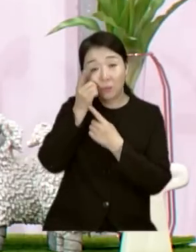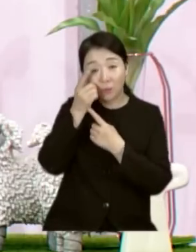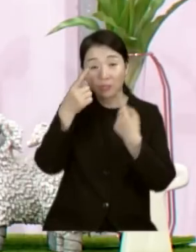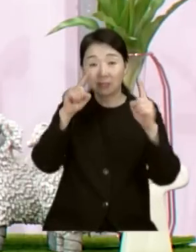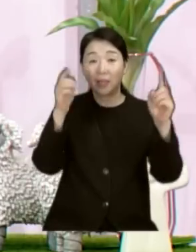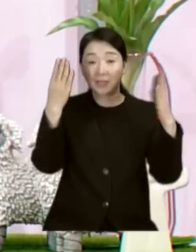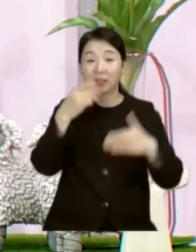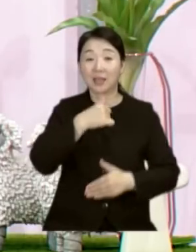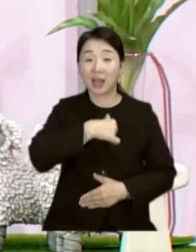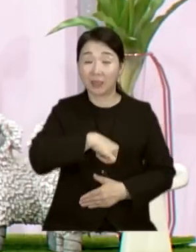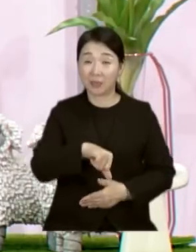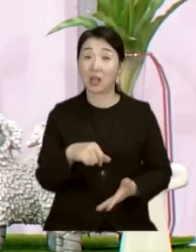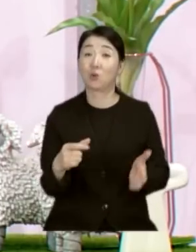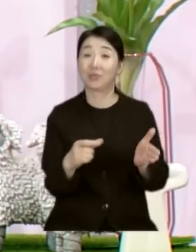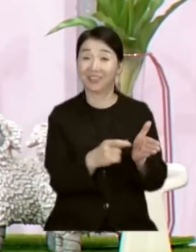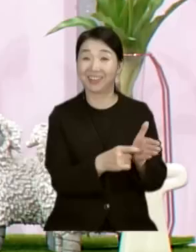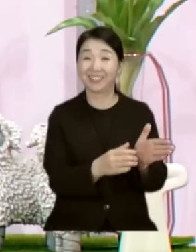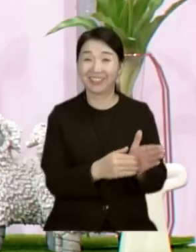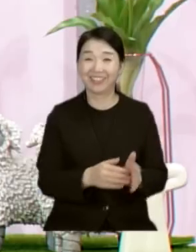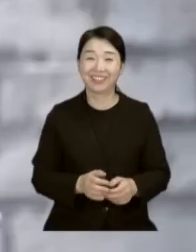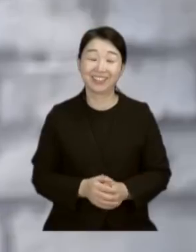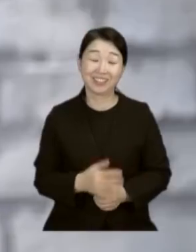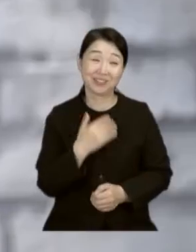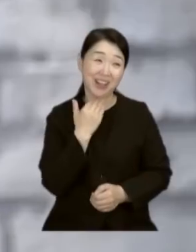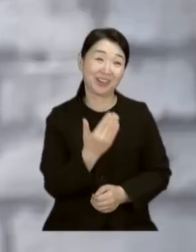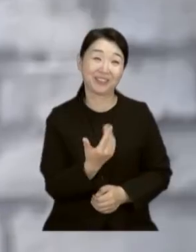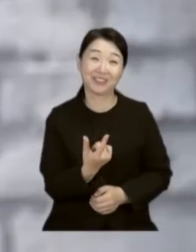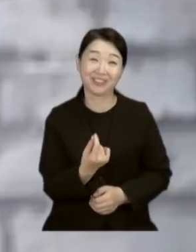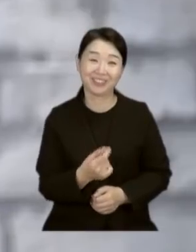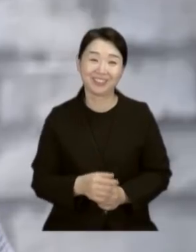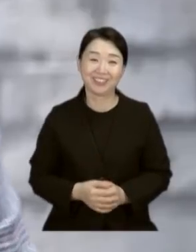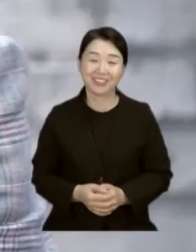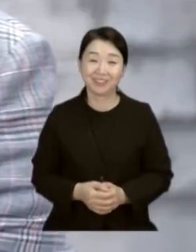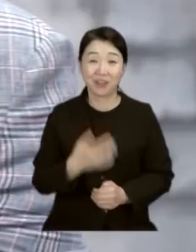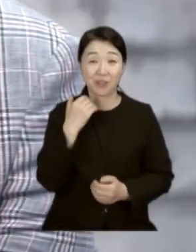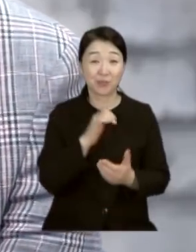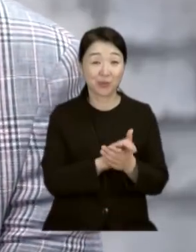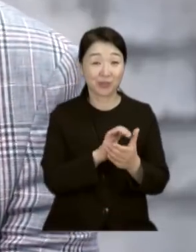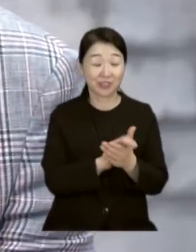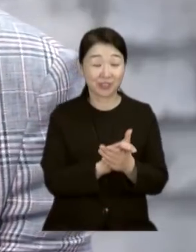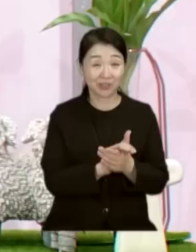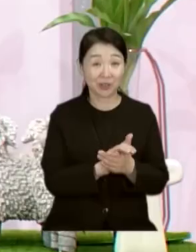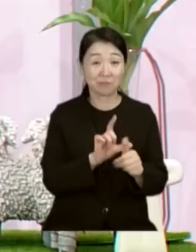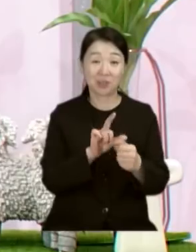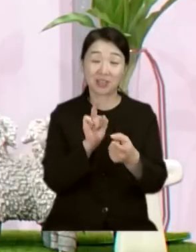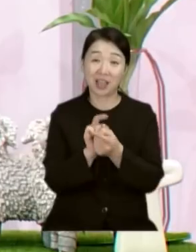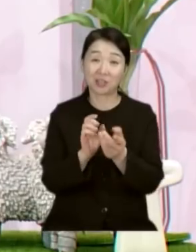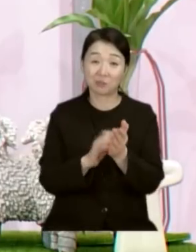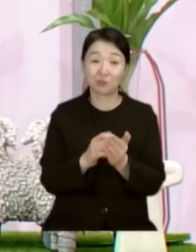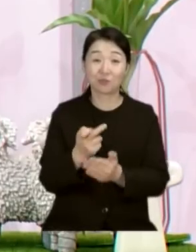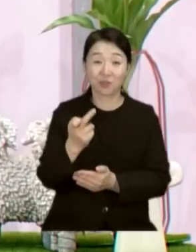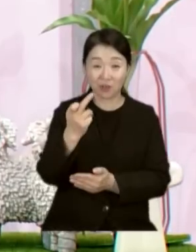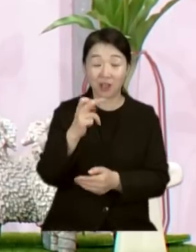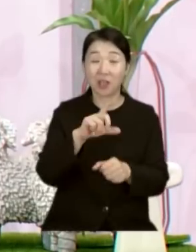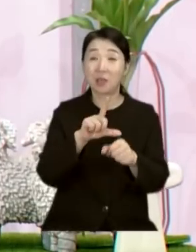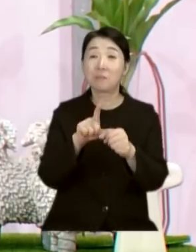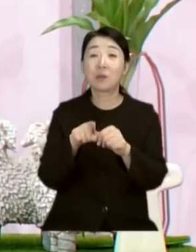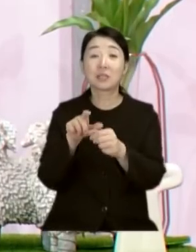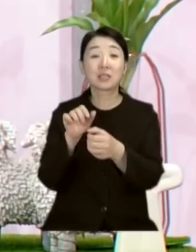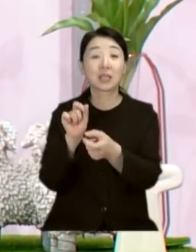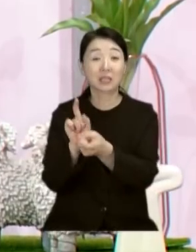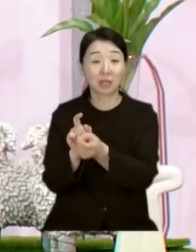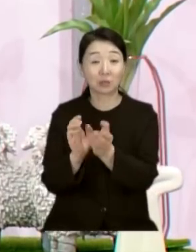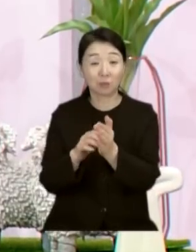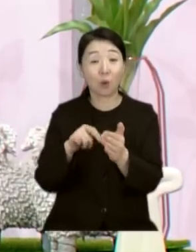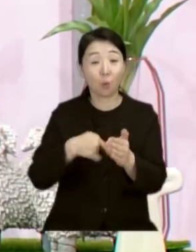핸드폰에 대학생 아들이라고 저장이 돼 있는데 9살인데? 네. 뭐 누구 친구랑 몇 시에 약속, 누구 형 아들이랑 몇 시에